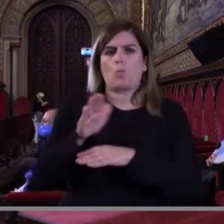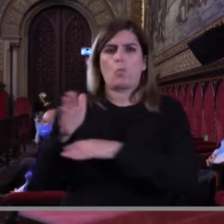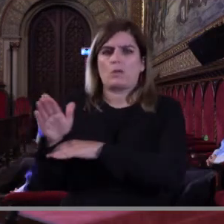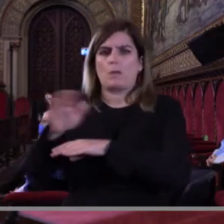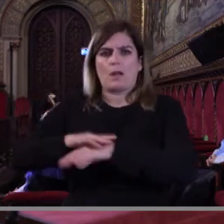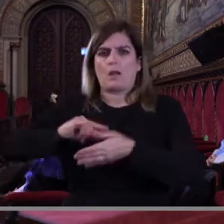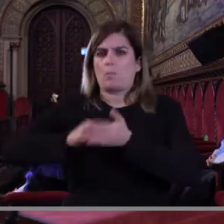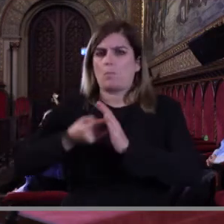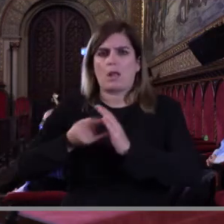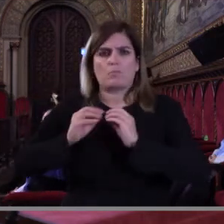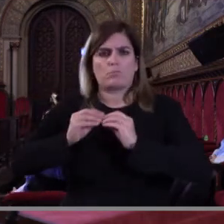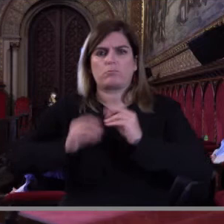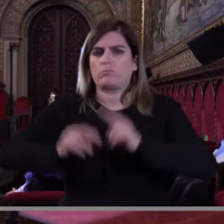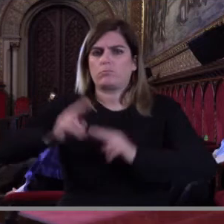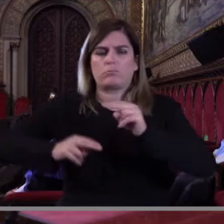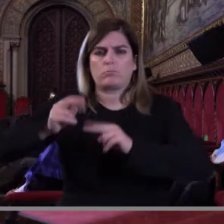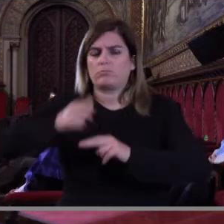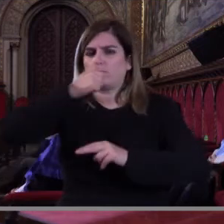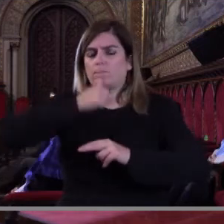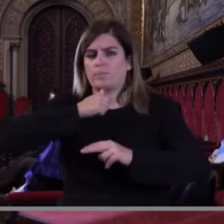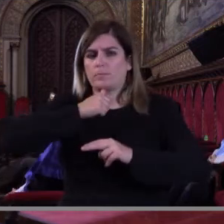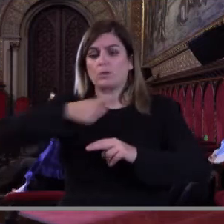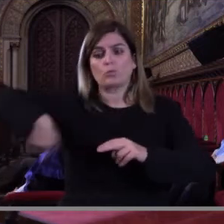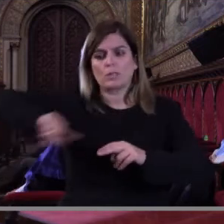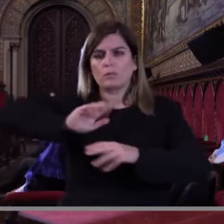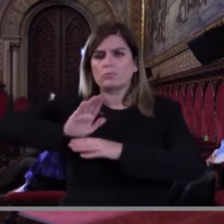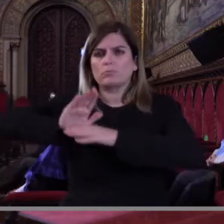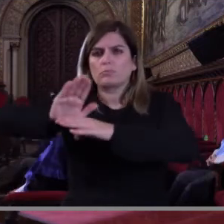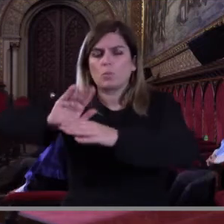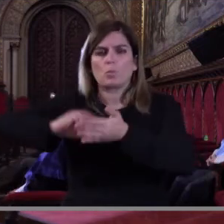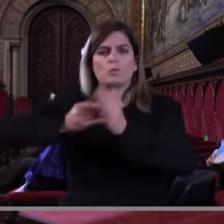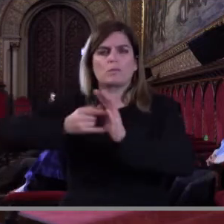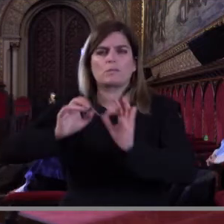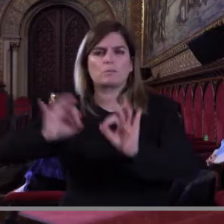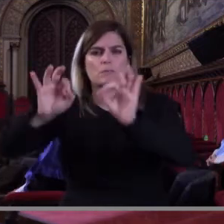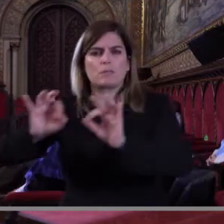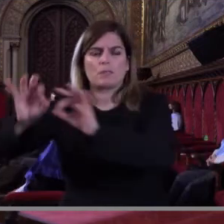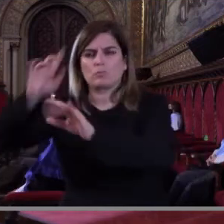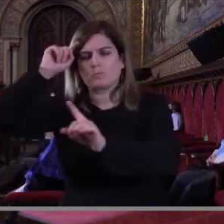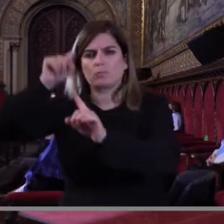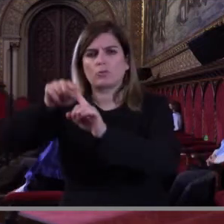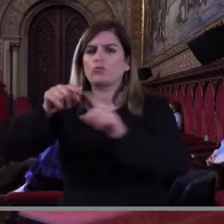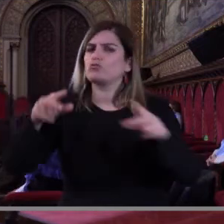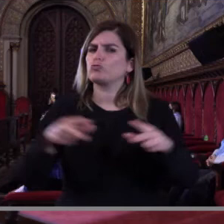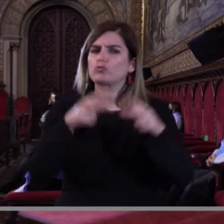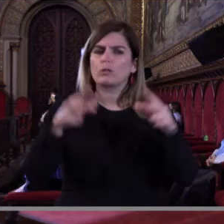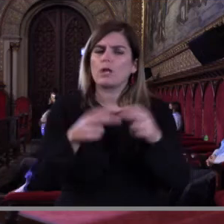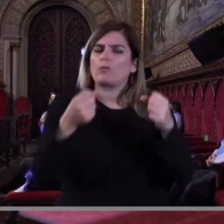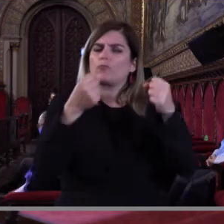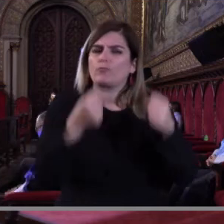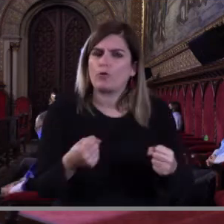de reconstrucció, transformació i resiliència i en la formulació de projectes concrets per construir una societat més